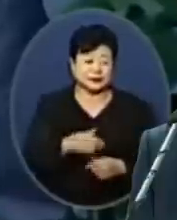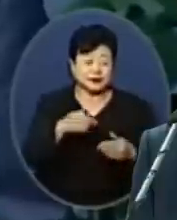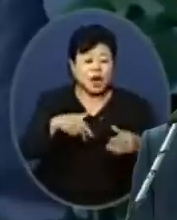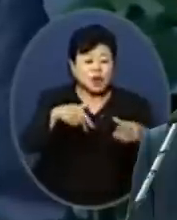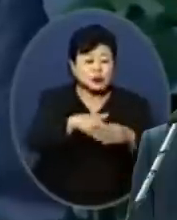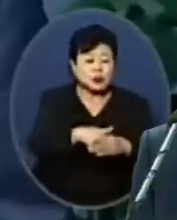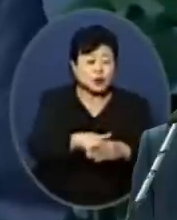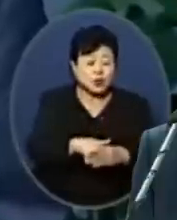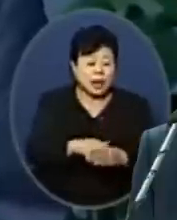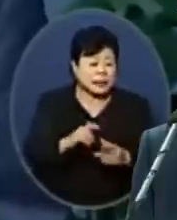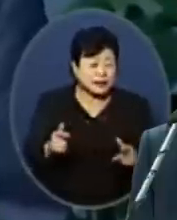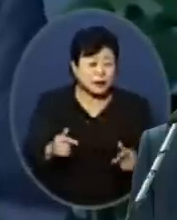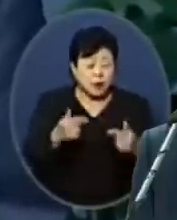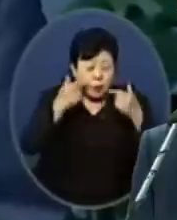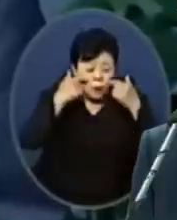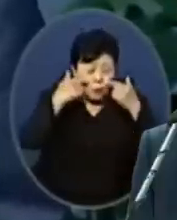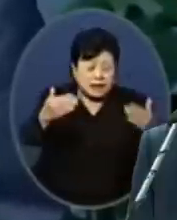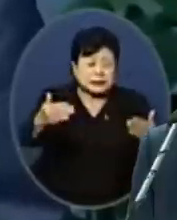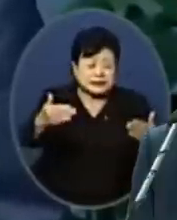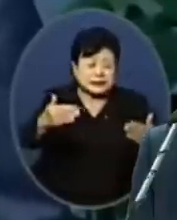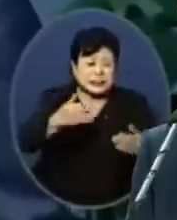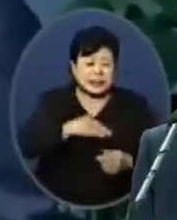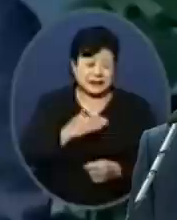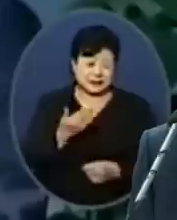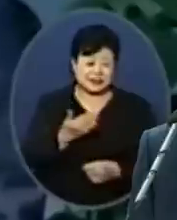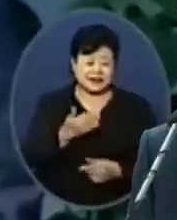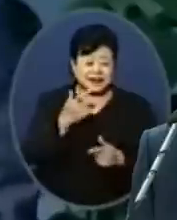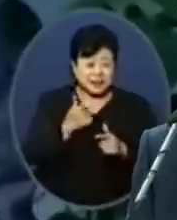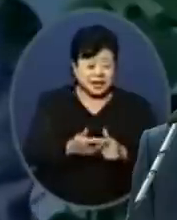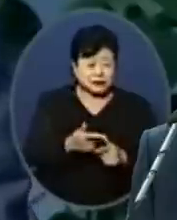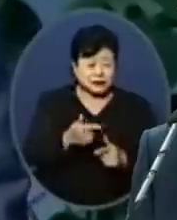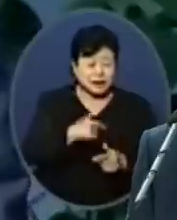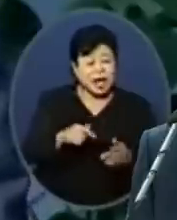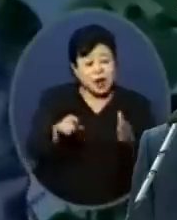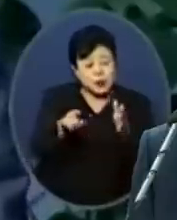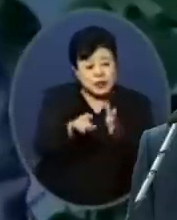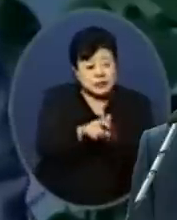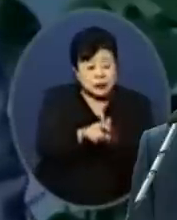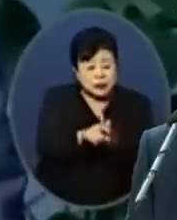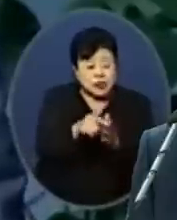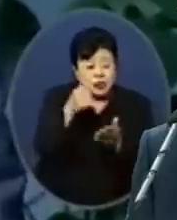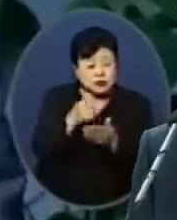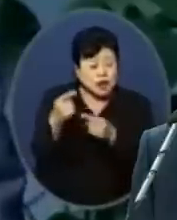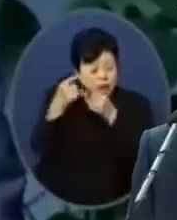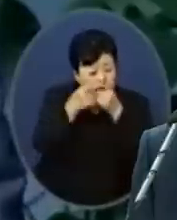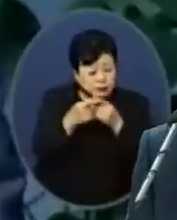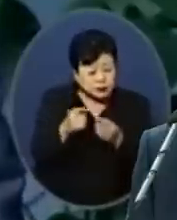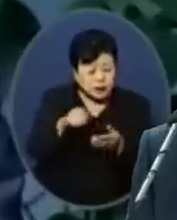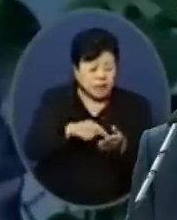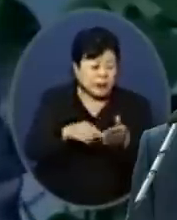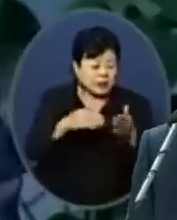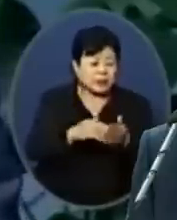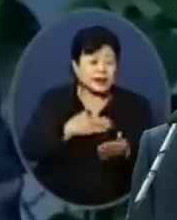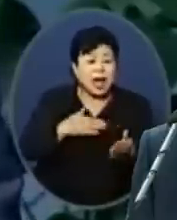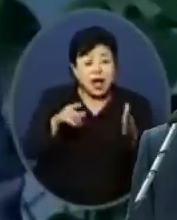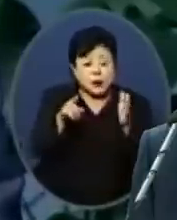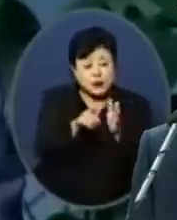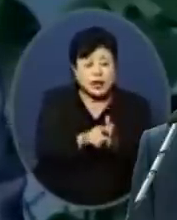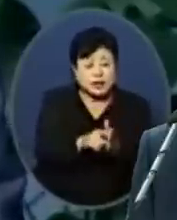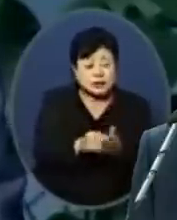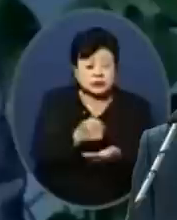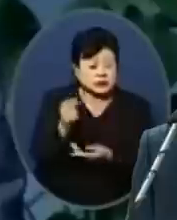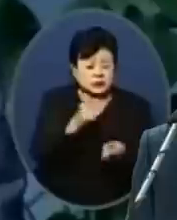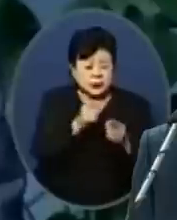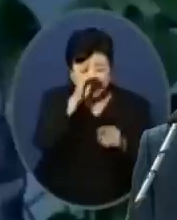종교적으로 알지 말고 확실히 알아야 돼요. 너는 어떤 사람이냐? 예수님이 날 위하여 죄와 허물을 청산하고 날 위하여